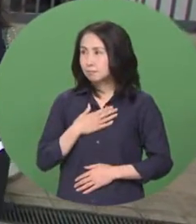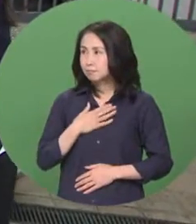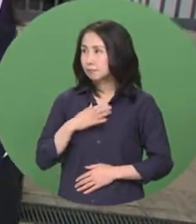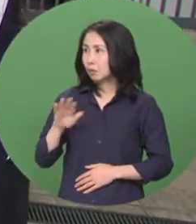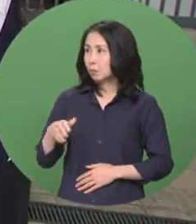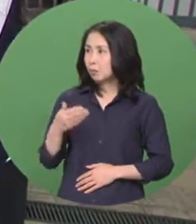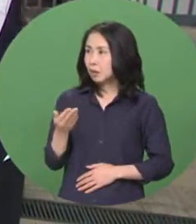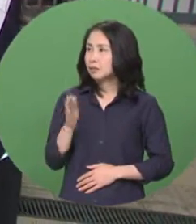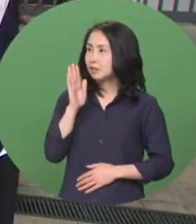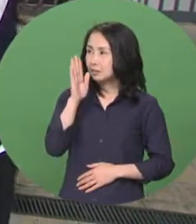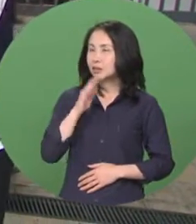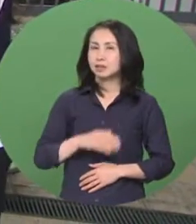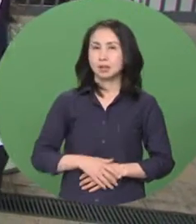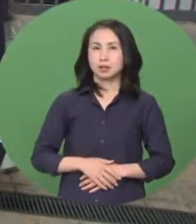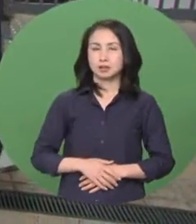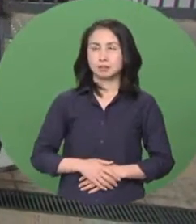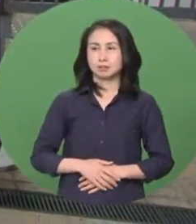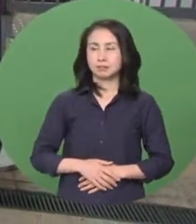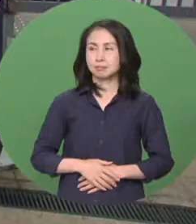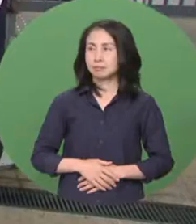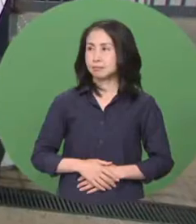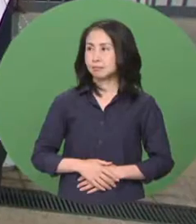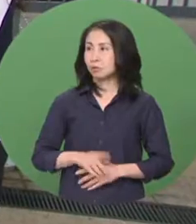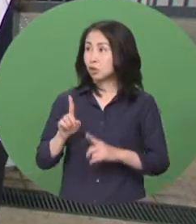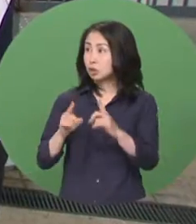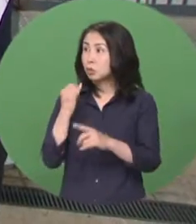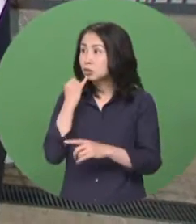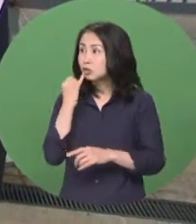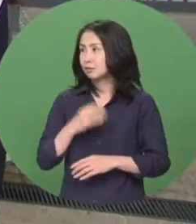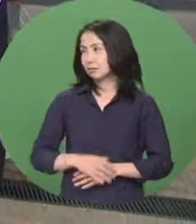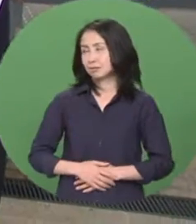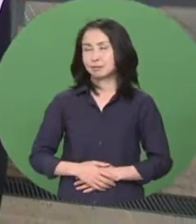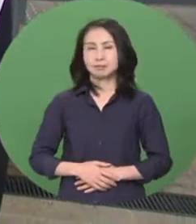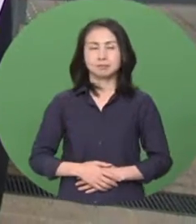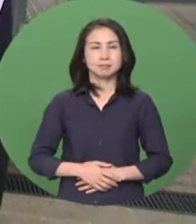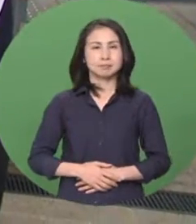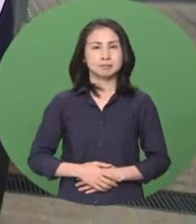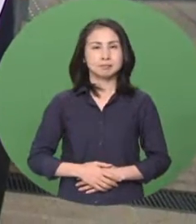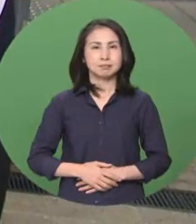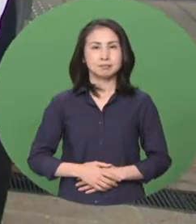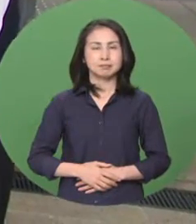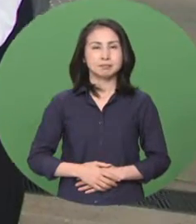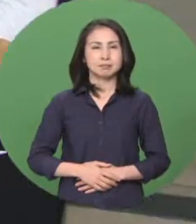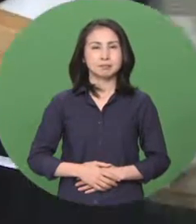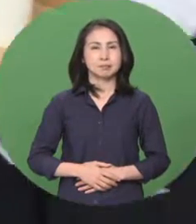しにめくってもらってもいいですか？ どっち側から？ どっちでもいいですよ。 どっちでもいいですか？